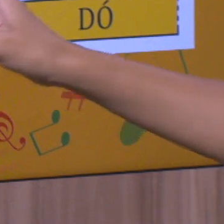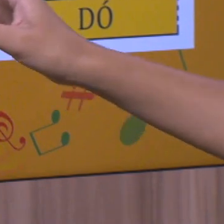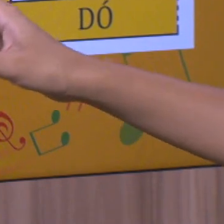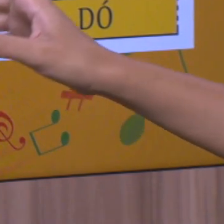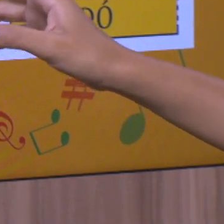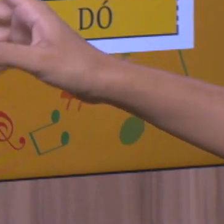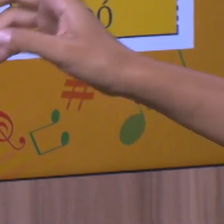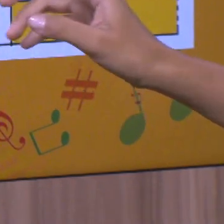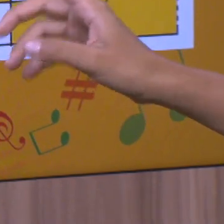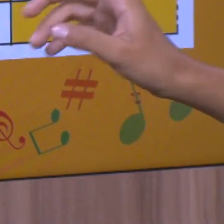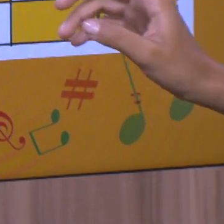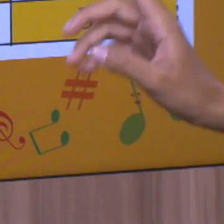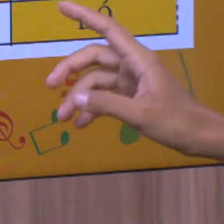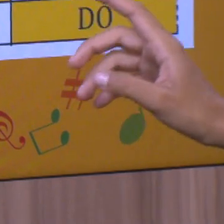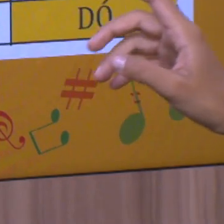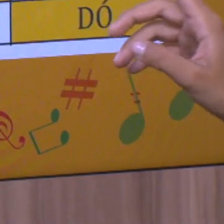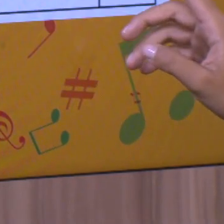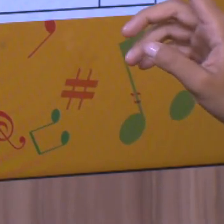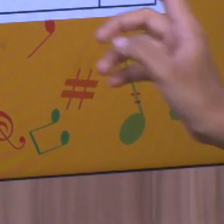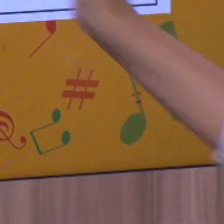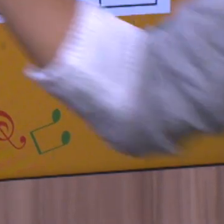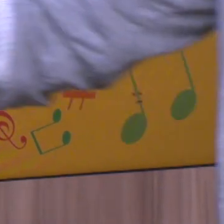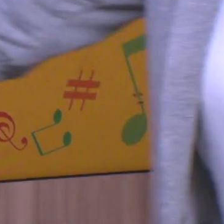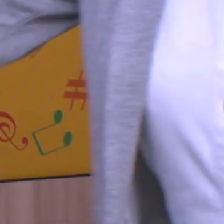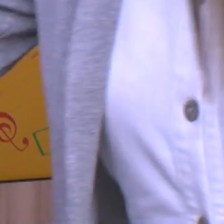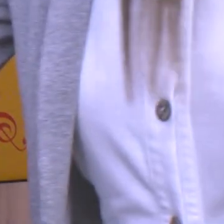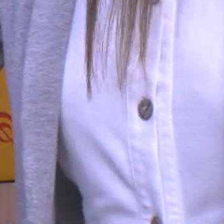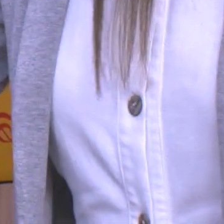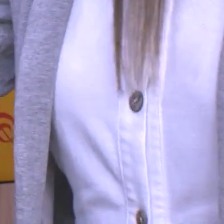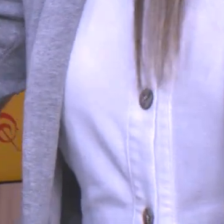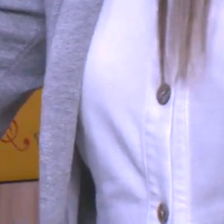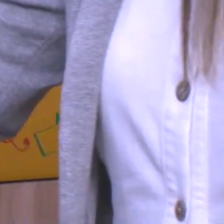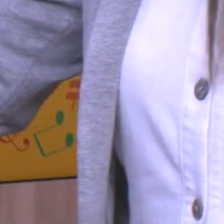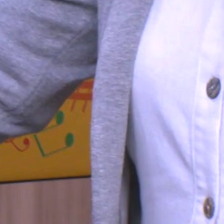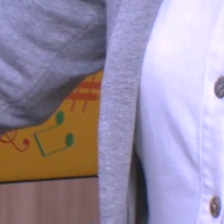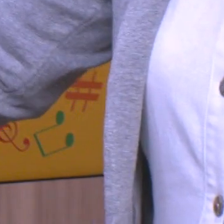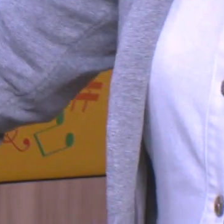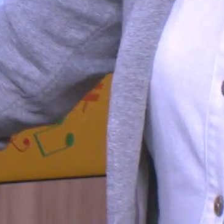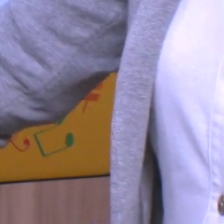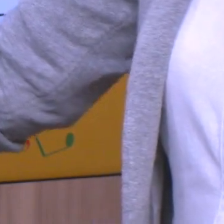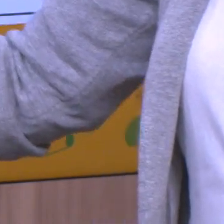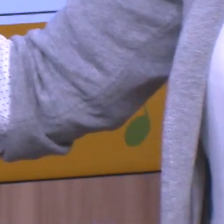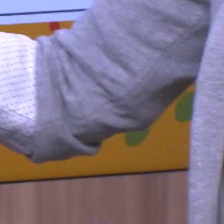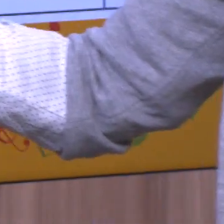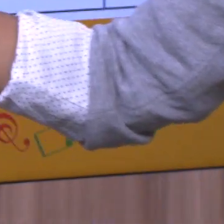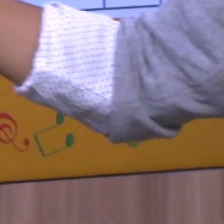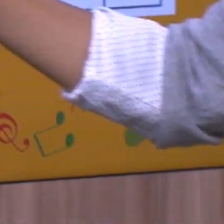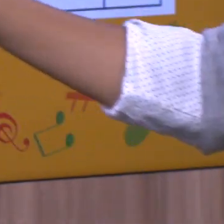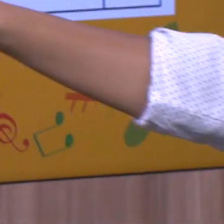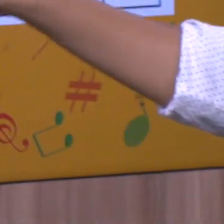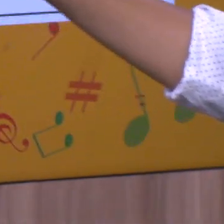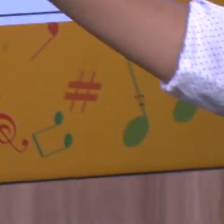ré, mi, ré, dó. Dó, dó, ré, mi, sol,